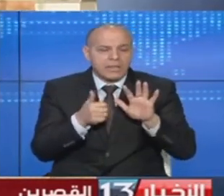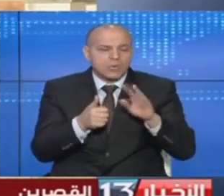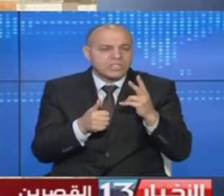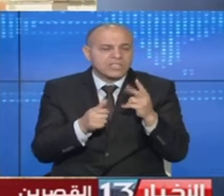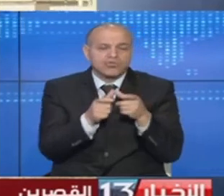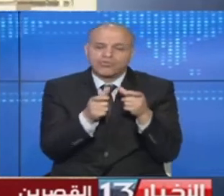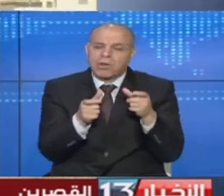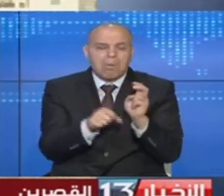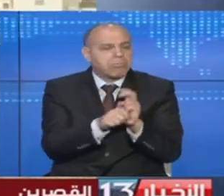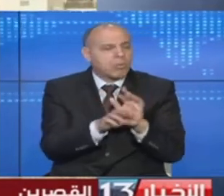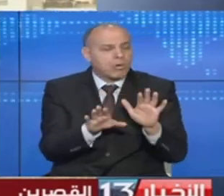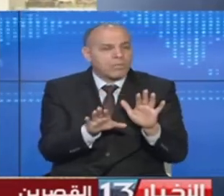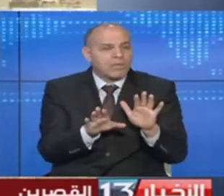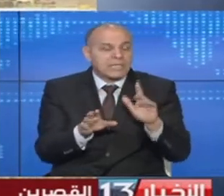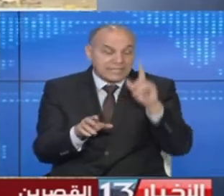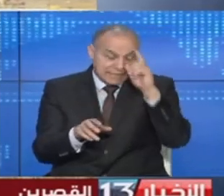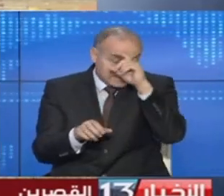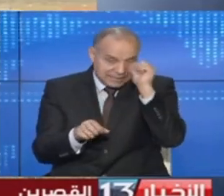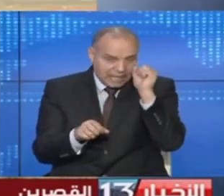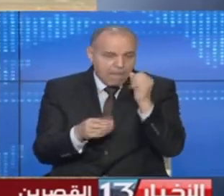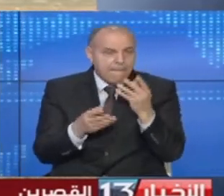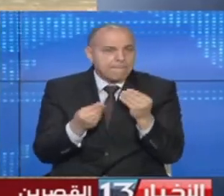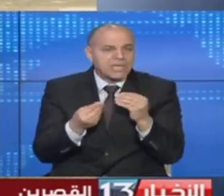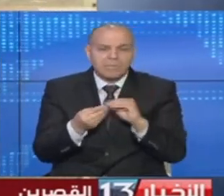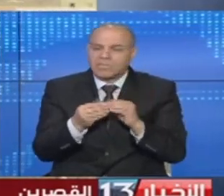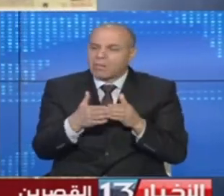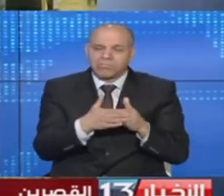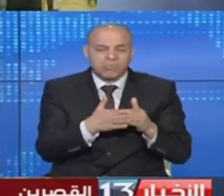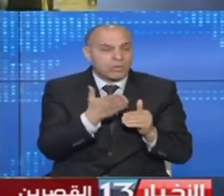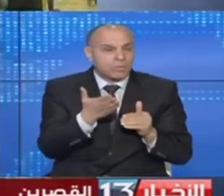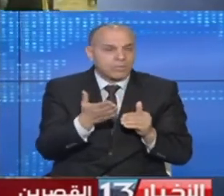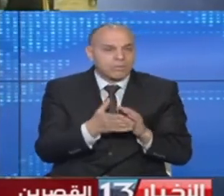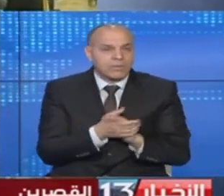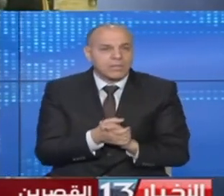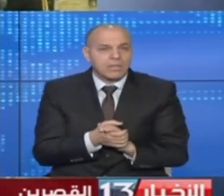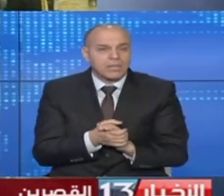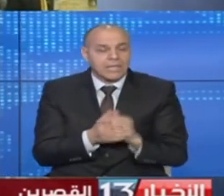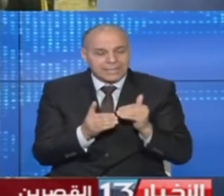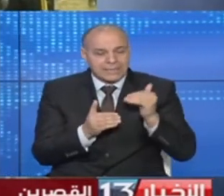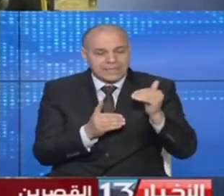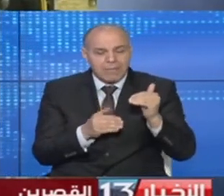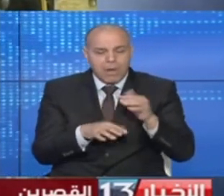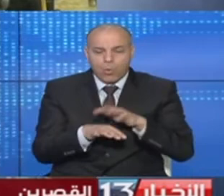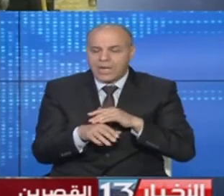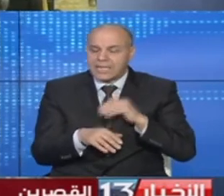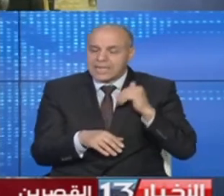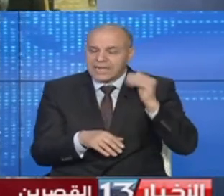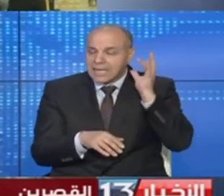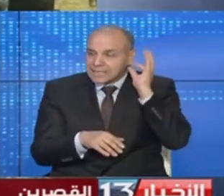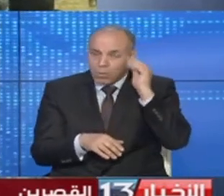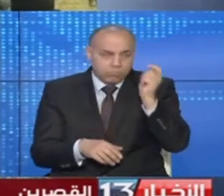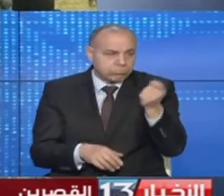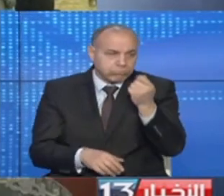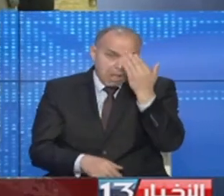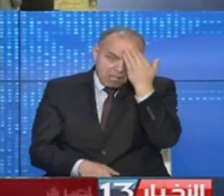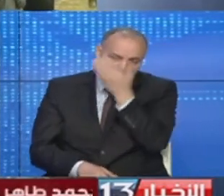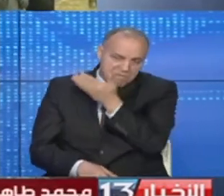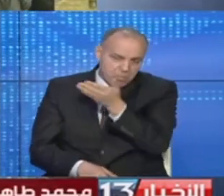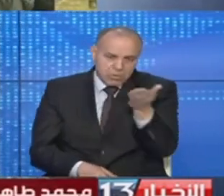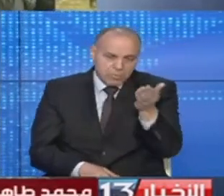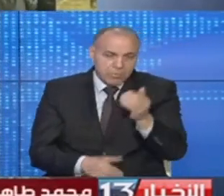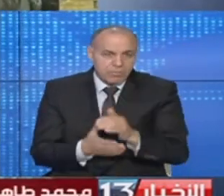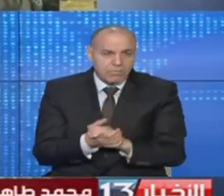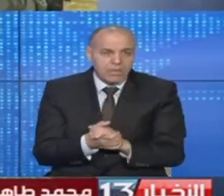62 مؤسسة تعاني بدورها عديد الإشكالات. بالنسبة للتنمية في ولاية القصرين كما لا يخفى لأحد ولاية القصرين